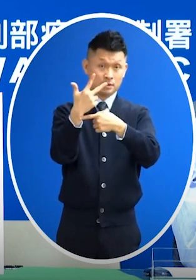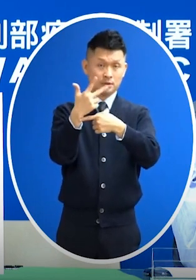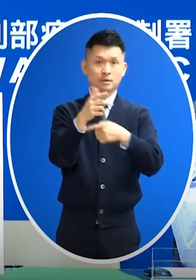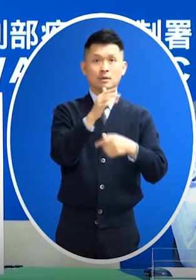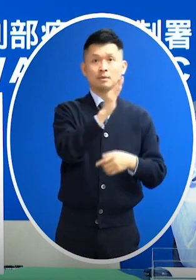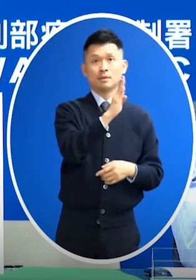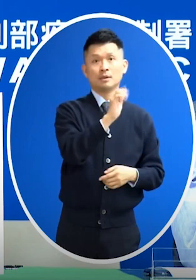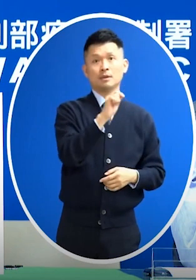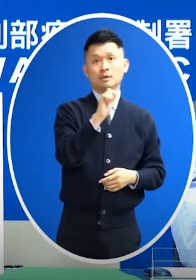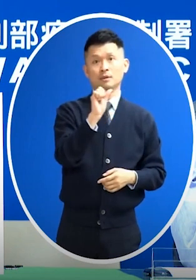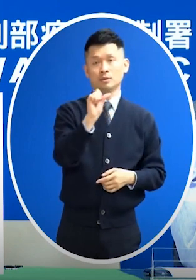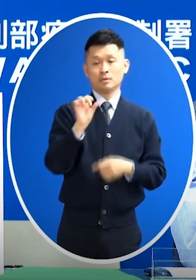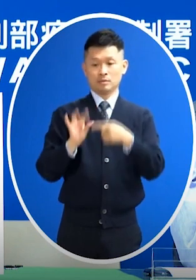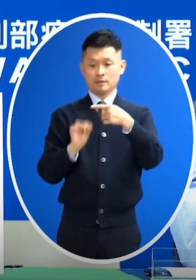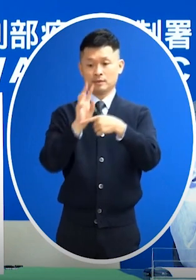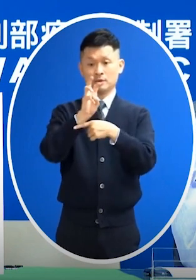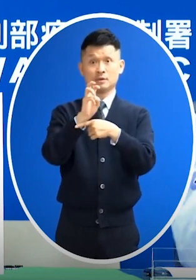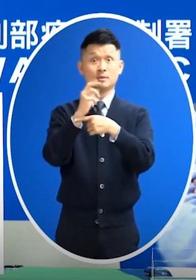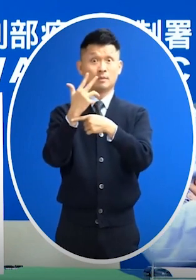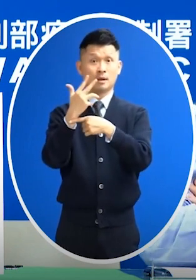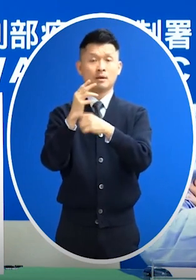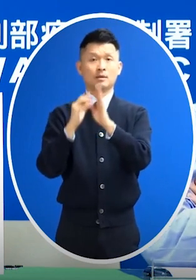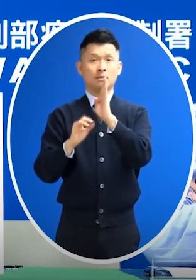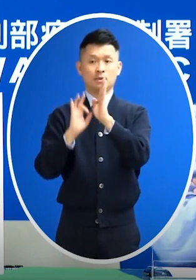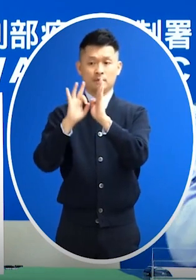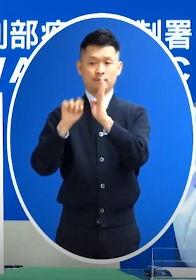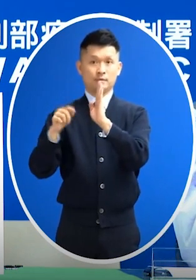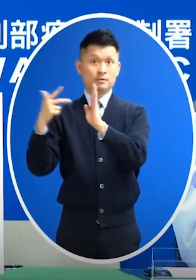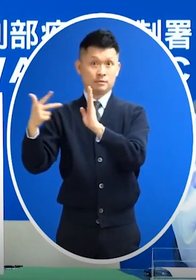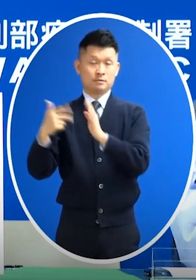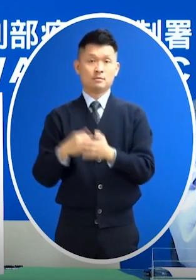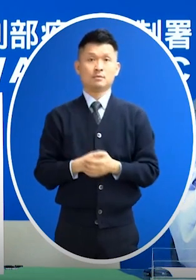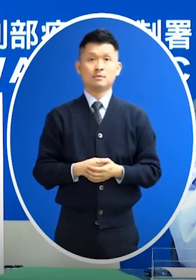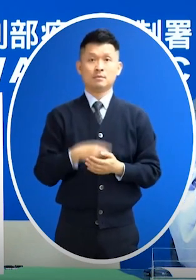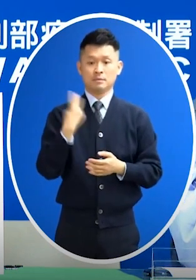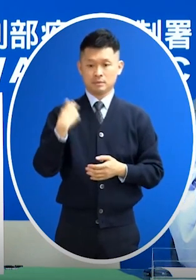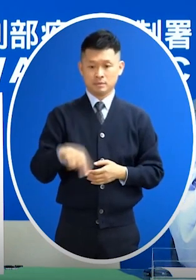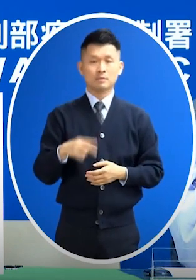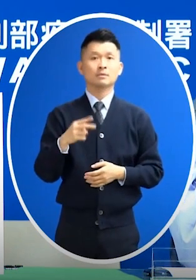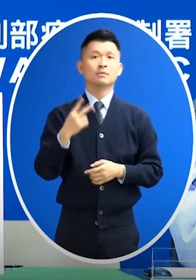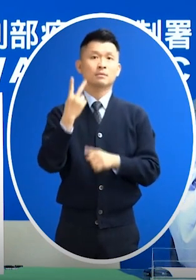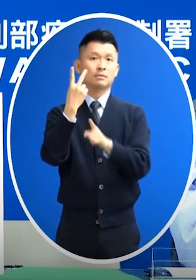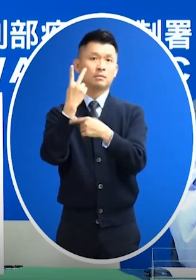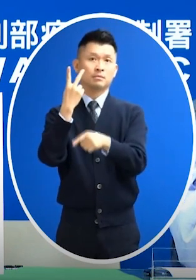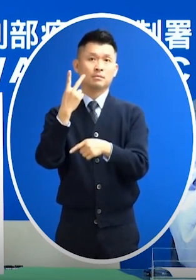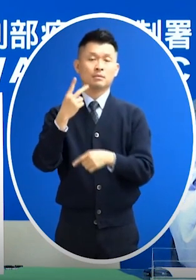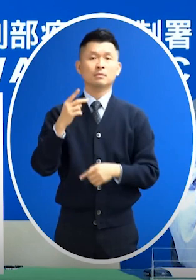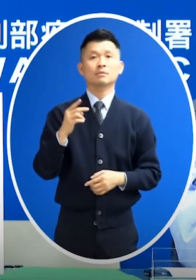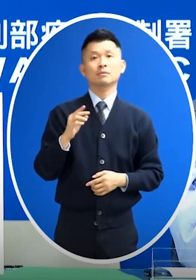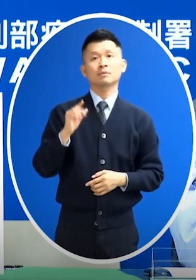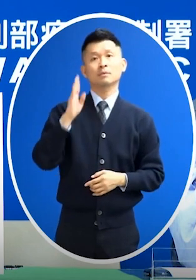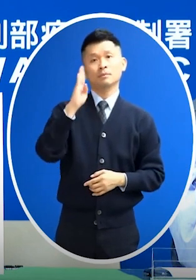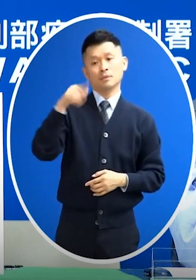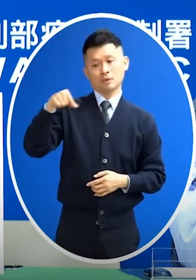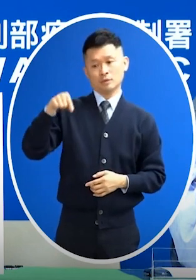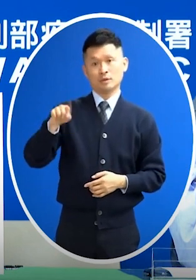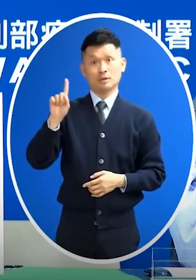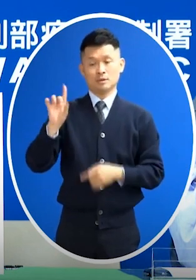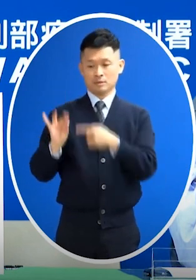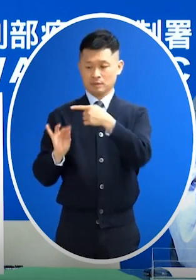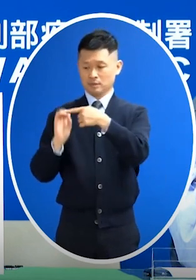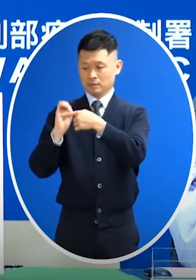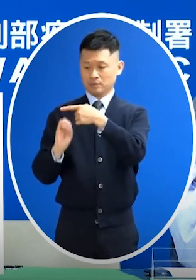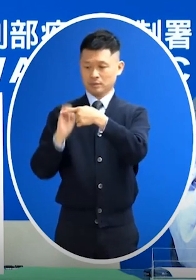那38%是这个 BF.7%，那另外有2例的这个 BQ.1%，占